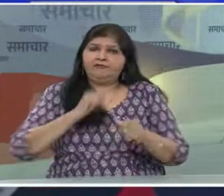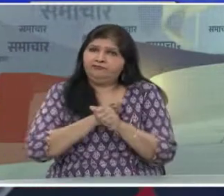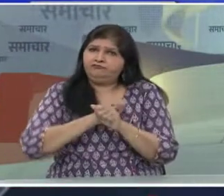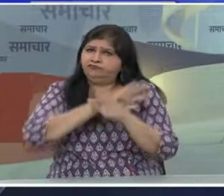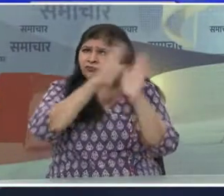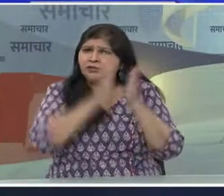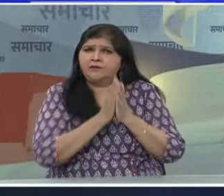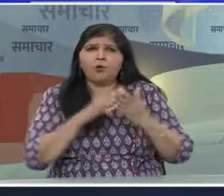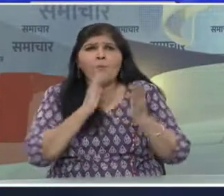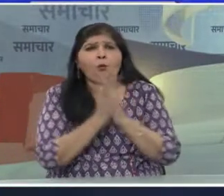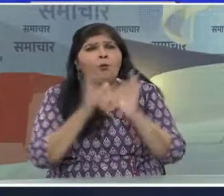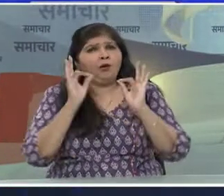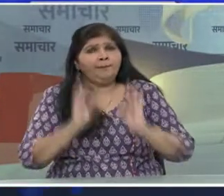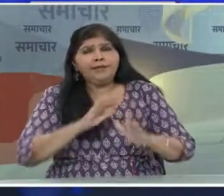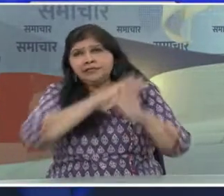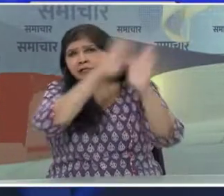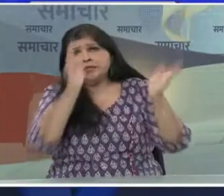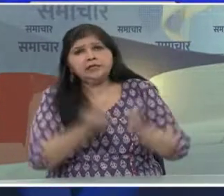विलेज,